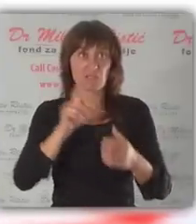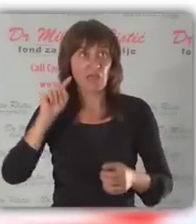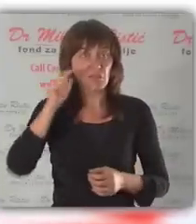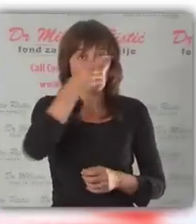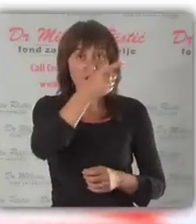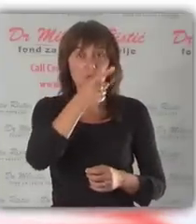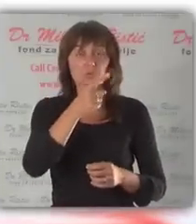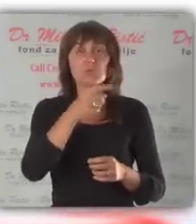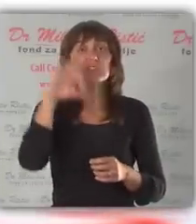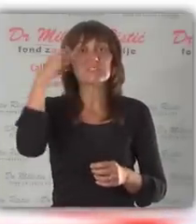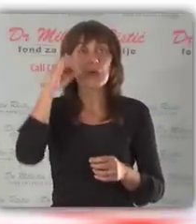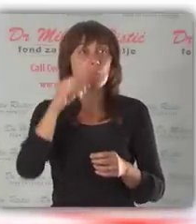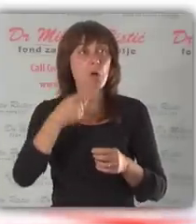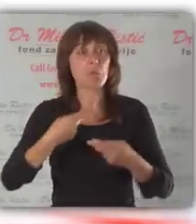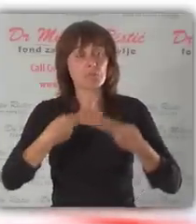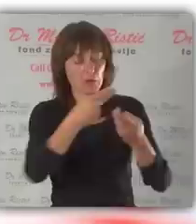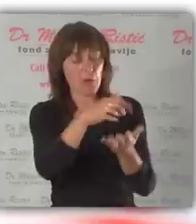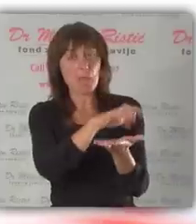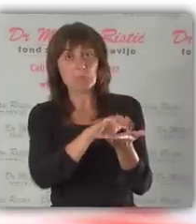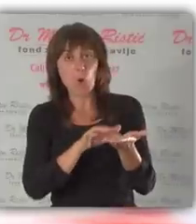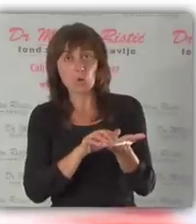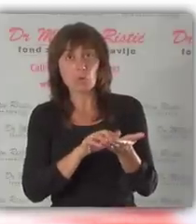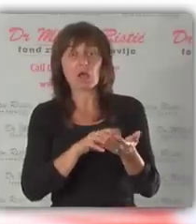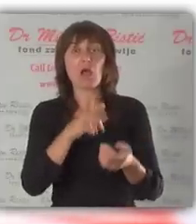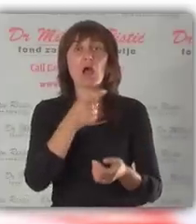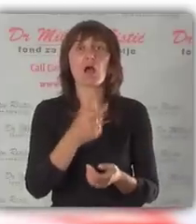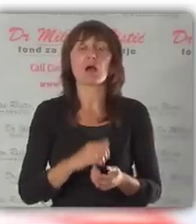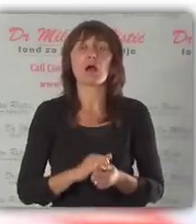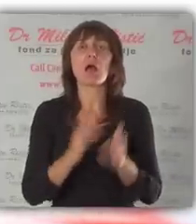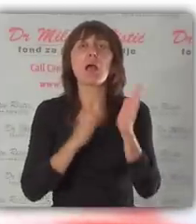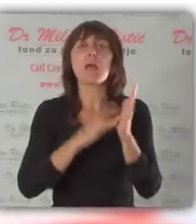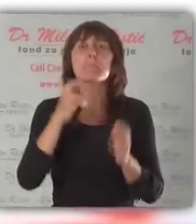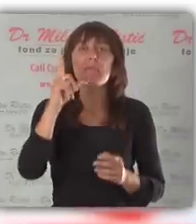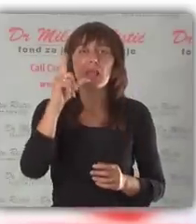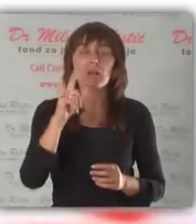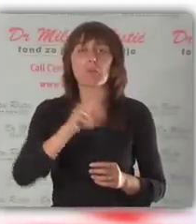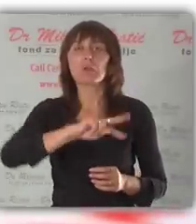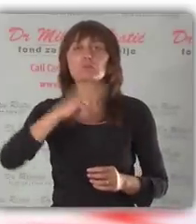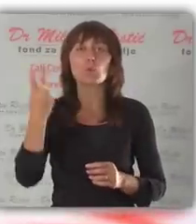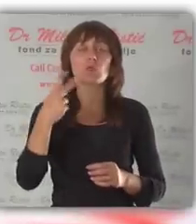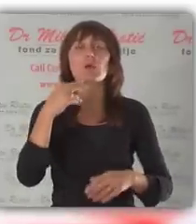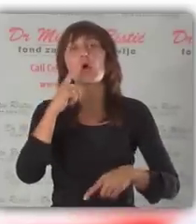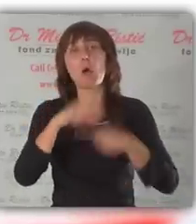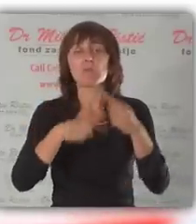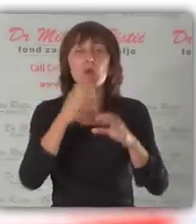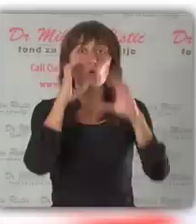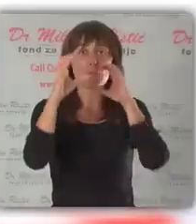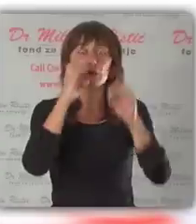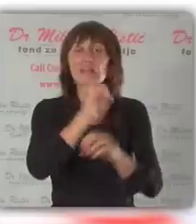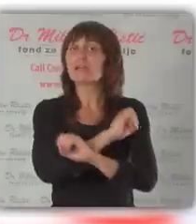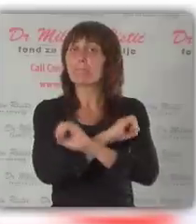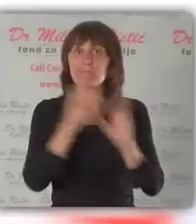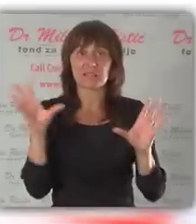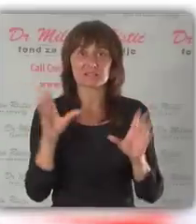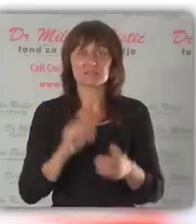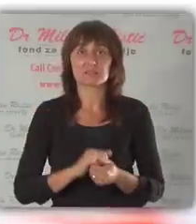opstane na daljinu samo putem SMS poruka, putem mailova ili nekih drugih oblika komunikacije,